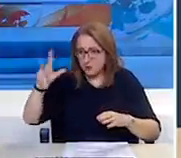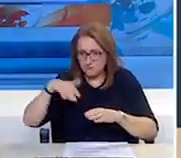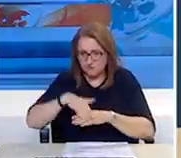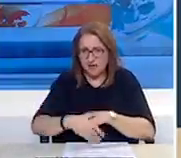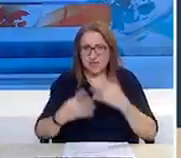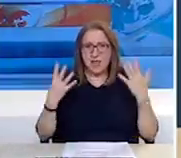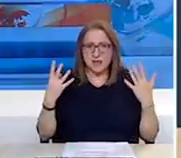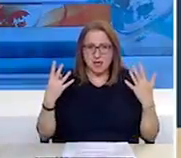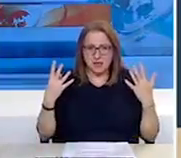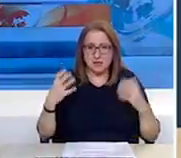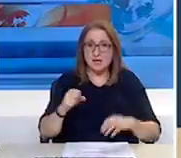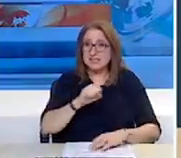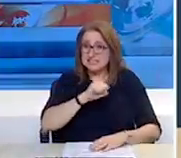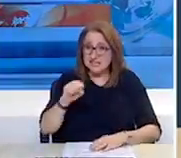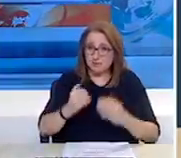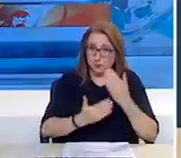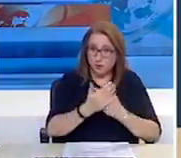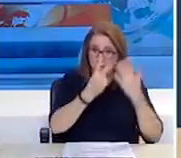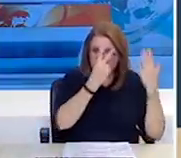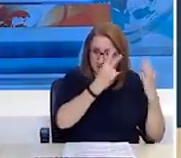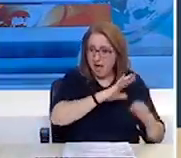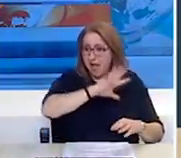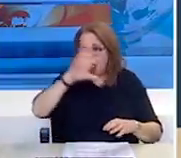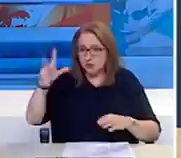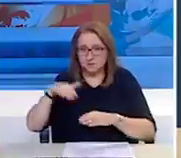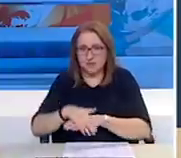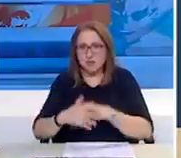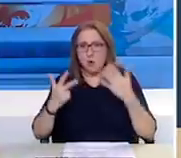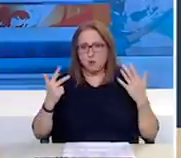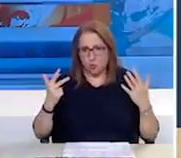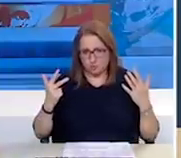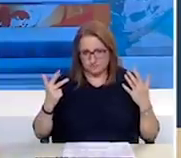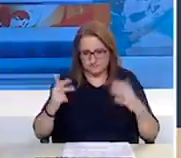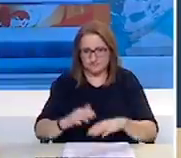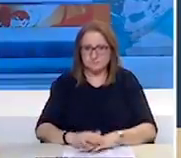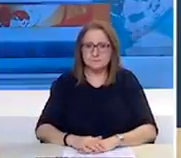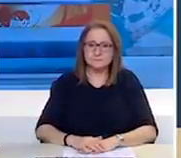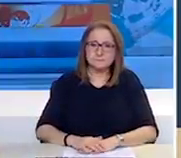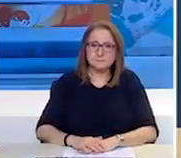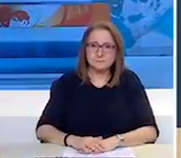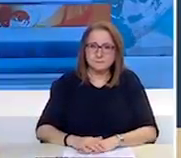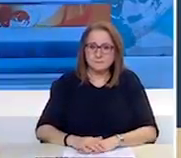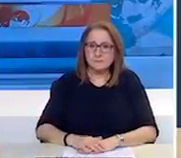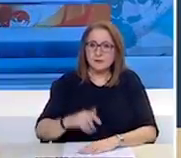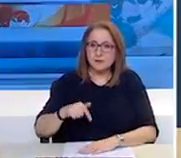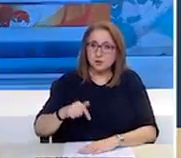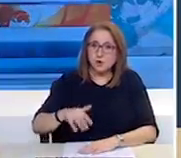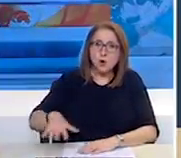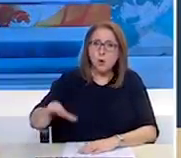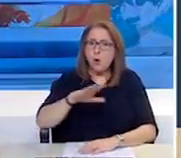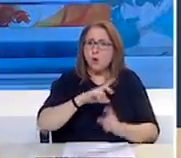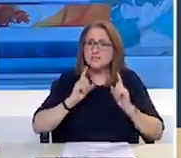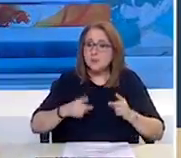βράδυ και τα Σάββατα από 7 το πρωί έως 8 το βράδυ. Παραμένουν σε ισχύ αποφάσεις των αντιπεριφερειαρχών όπως αυτές